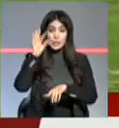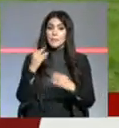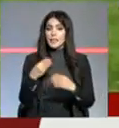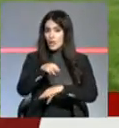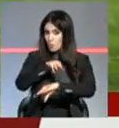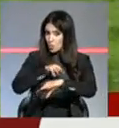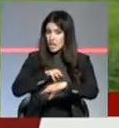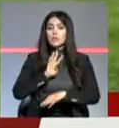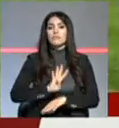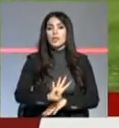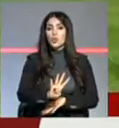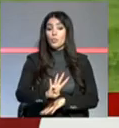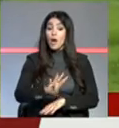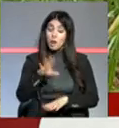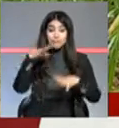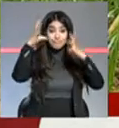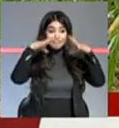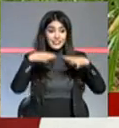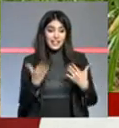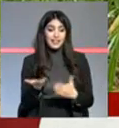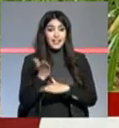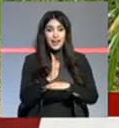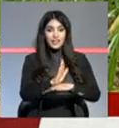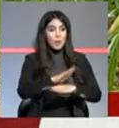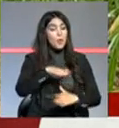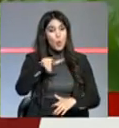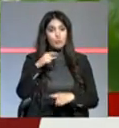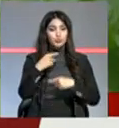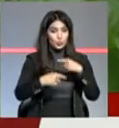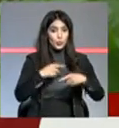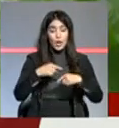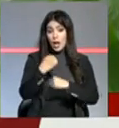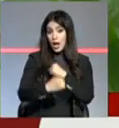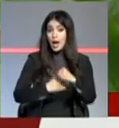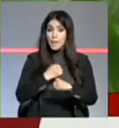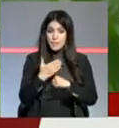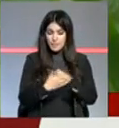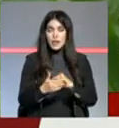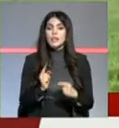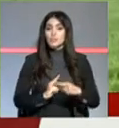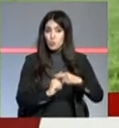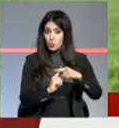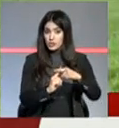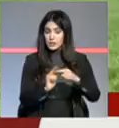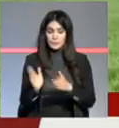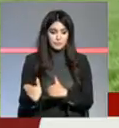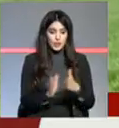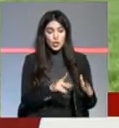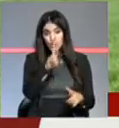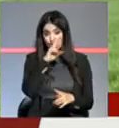ولايه منوبه امطار تبشر ب كمياتها وتواترها بموسم فلاحي باذن الله عام